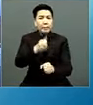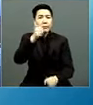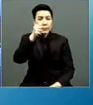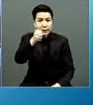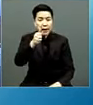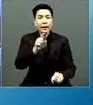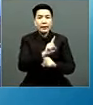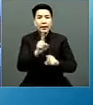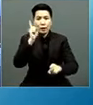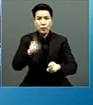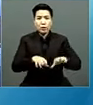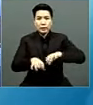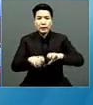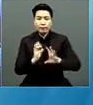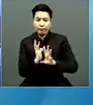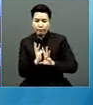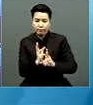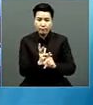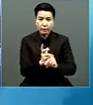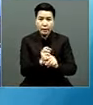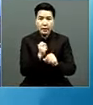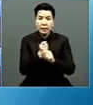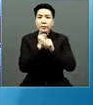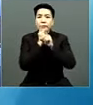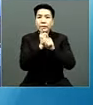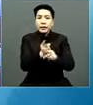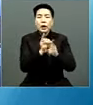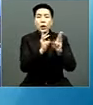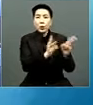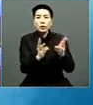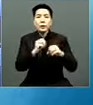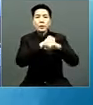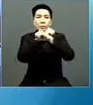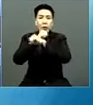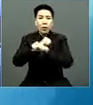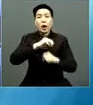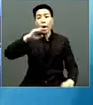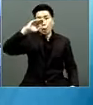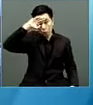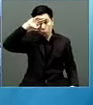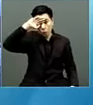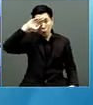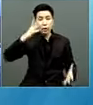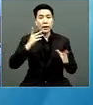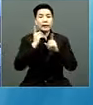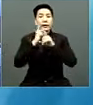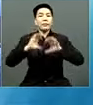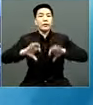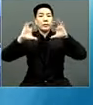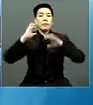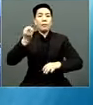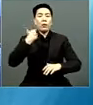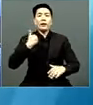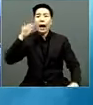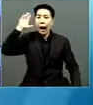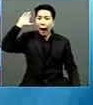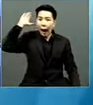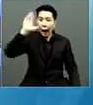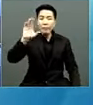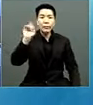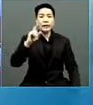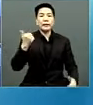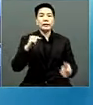จัดระเบียบการเข้าใช้บริการให้เป็นไปตามมาตรการการป้องกันโรคและคำแนะนำของทางราชการที่ยังคงห้ามคือห้ามบริ